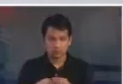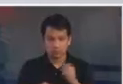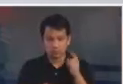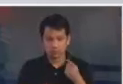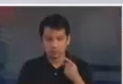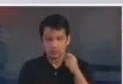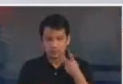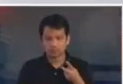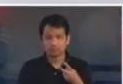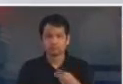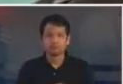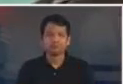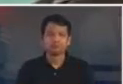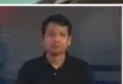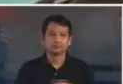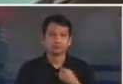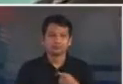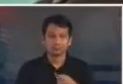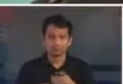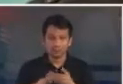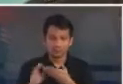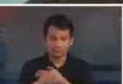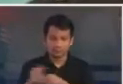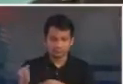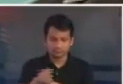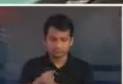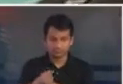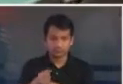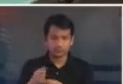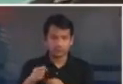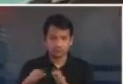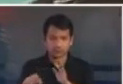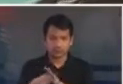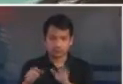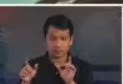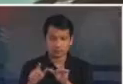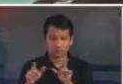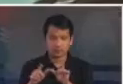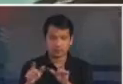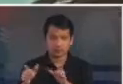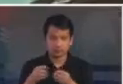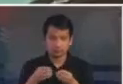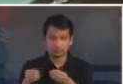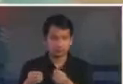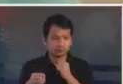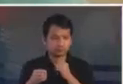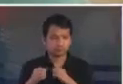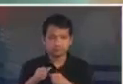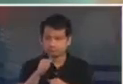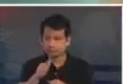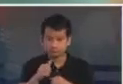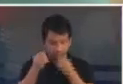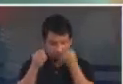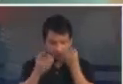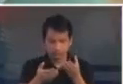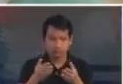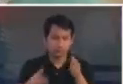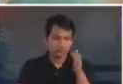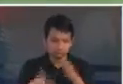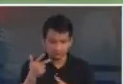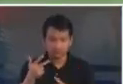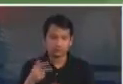at second offense, habang babawian naman ang license to operate ang mga susuway pa rin sa ikatlong